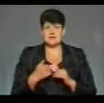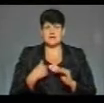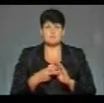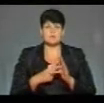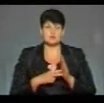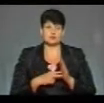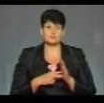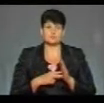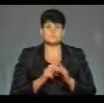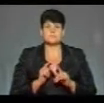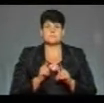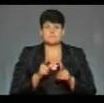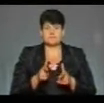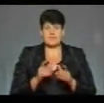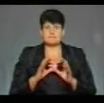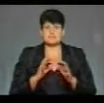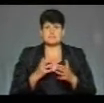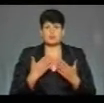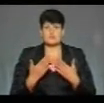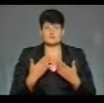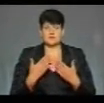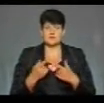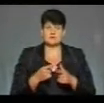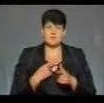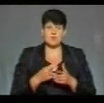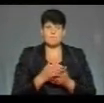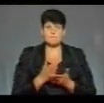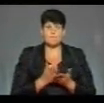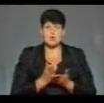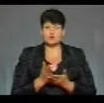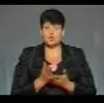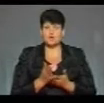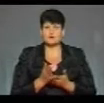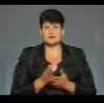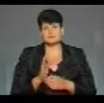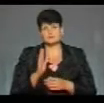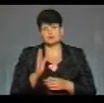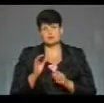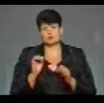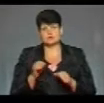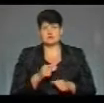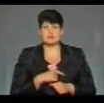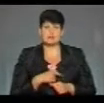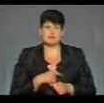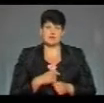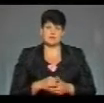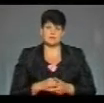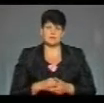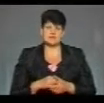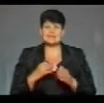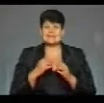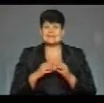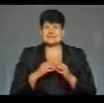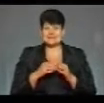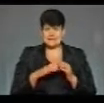планую поступити на міжнародні відносини або політологію і стати, можливо, депутатом. Серед